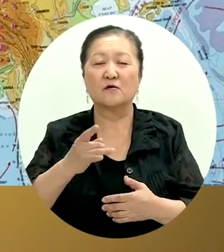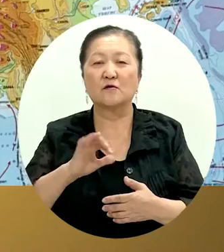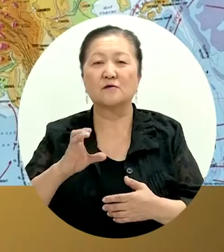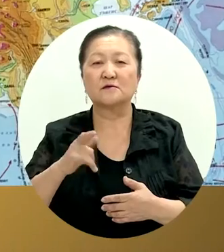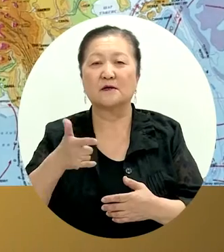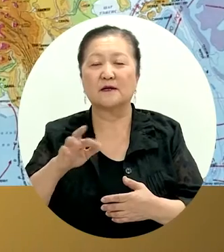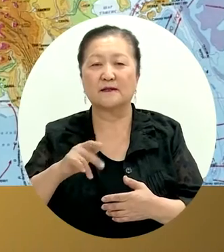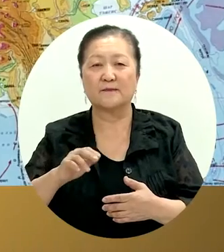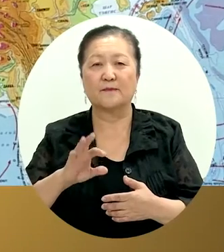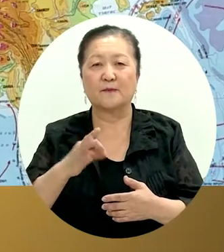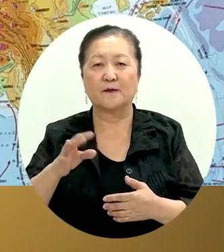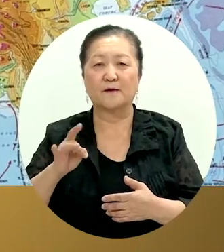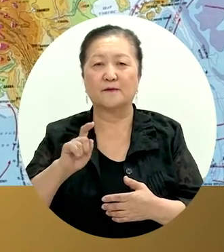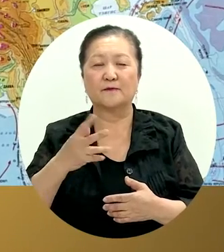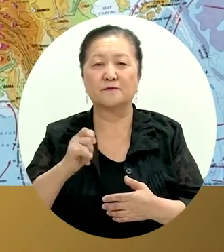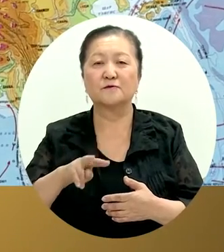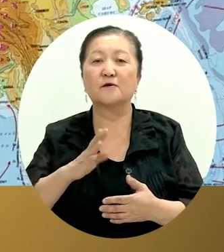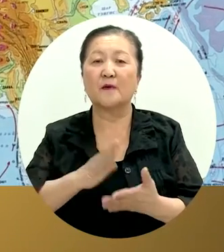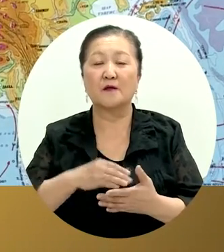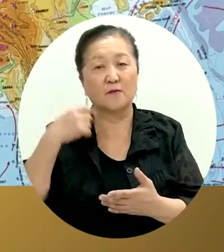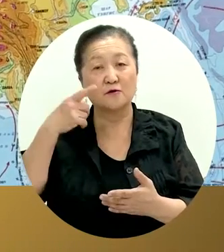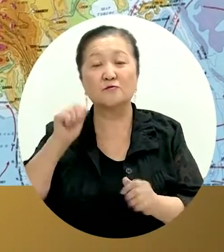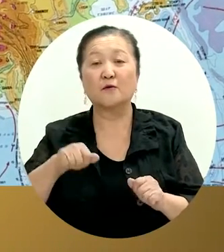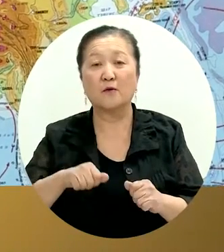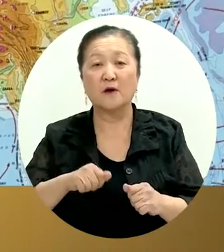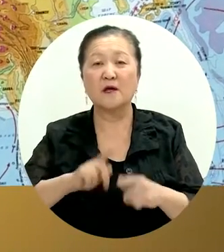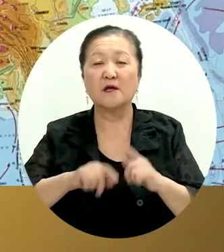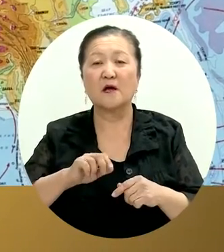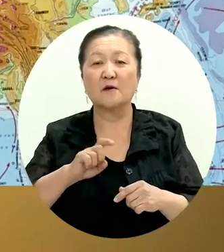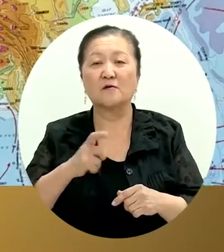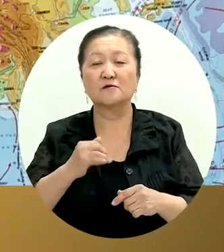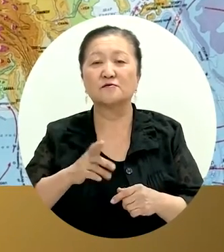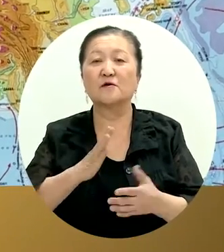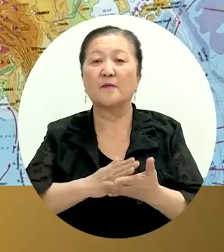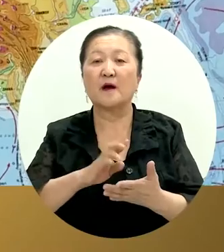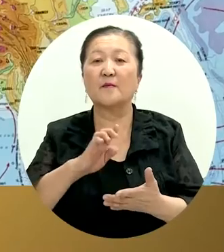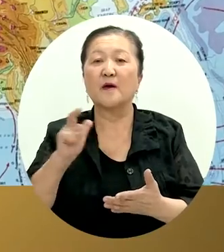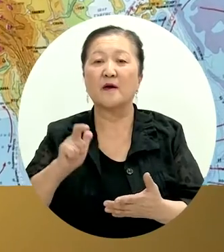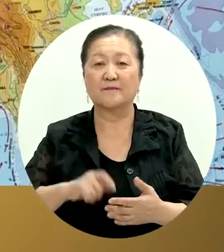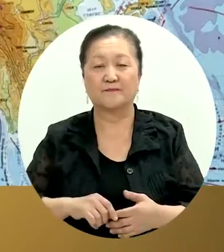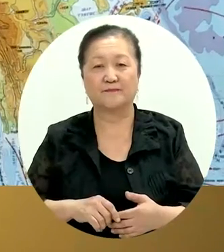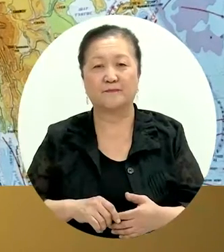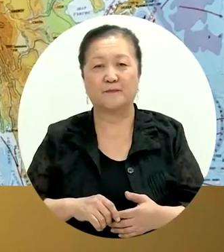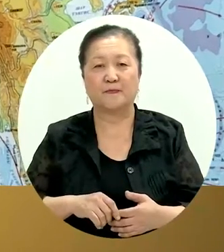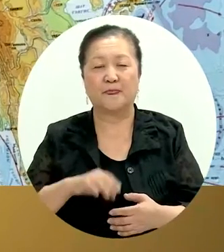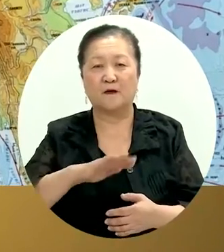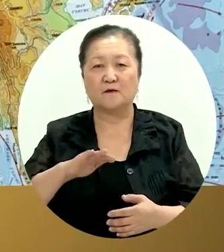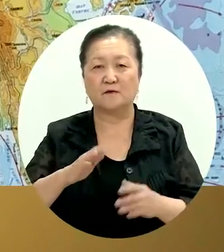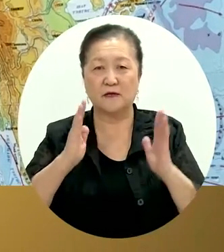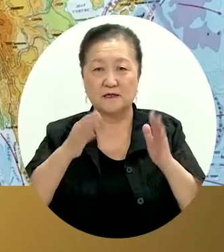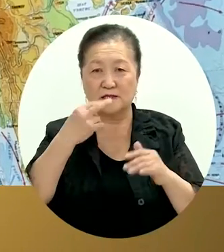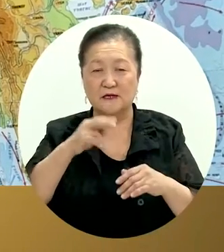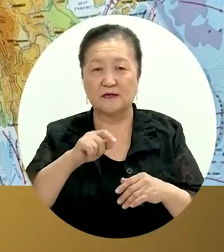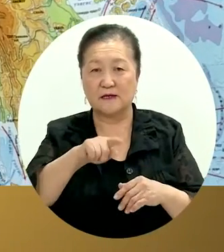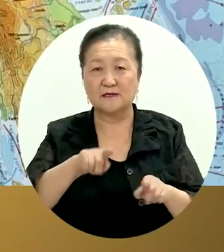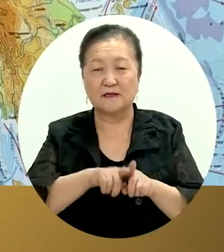өргөрөөс гадна өөр хүчин зүйлүүд байгаа гэж болоход байна. За тэр ямар хүчин зүйлүүд байгаа юм болоо? За тэгэхээр хүүхдүүд маань гэсэн энд ажиглаараа. За